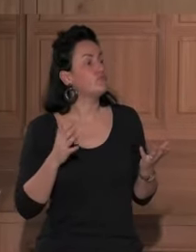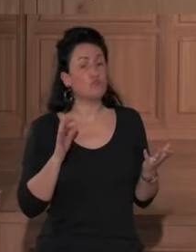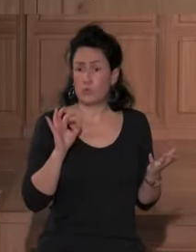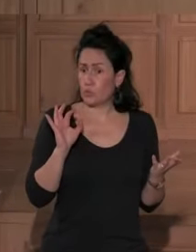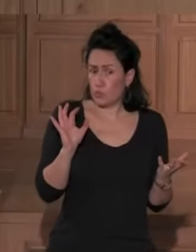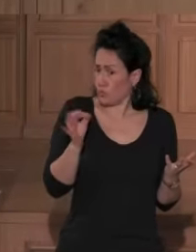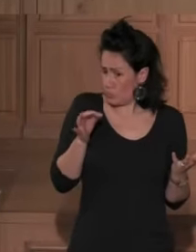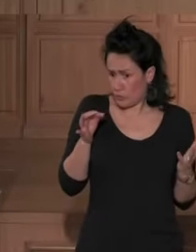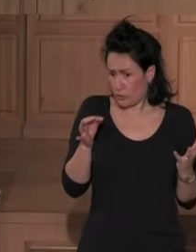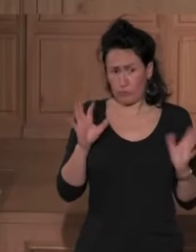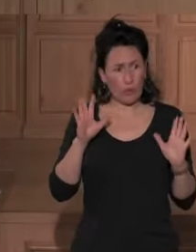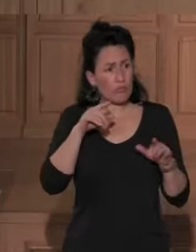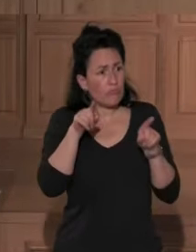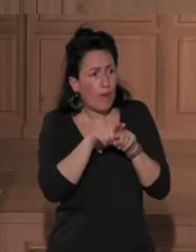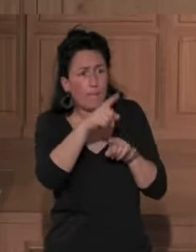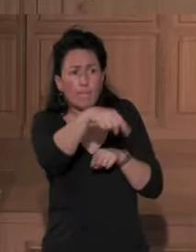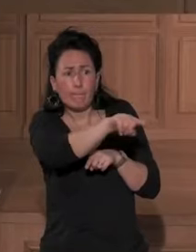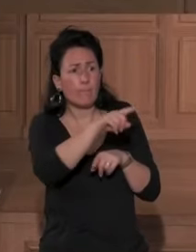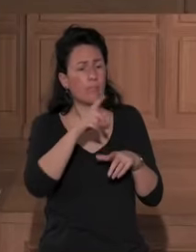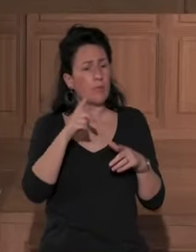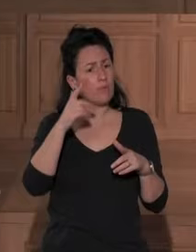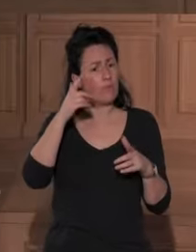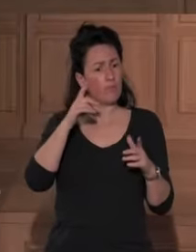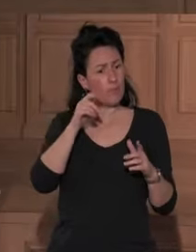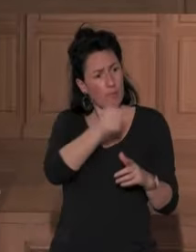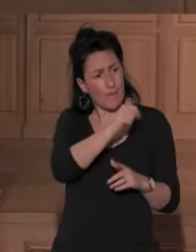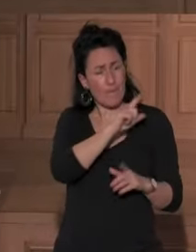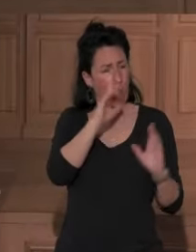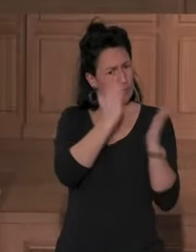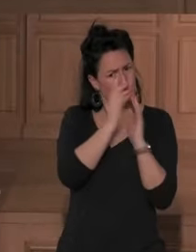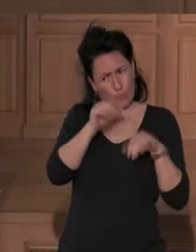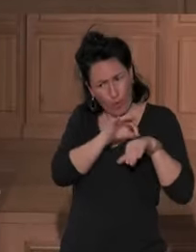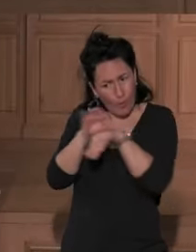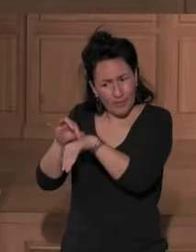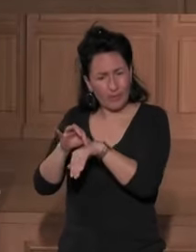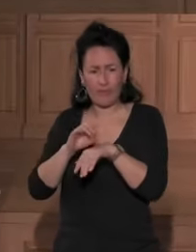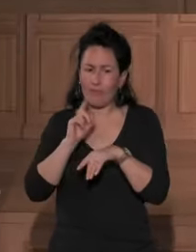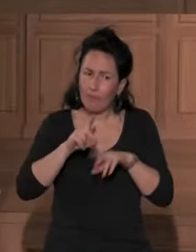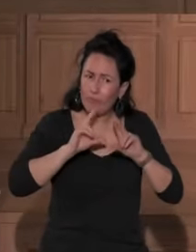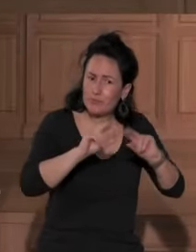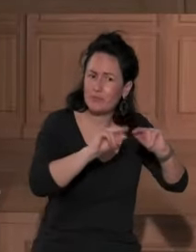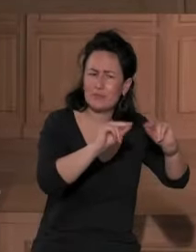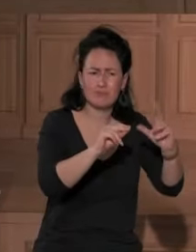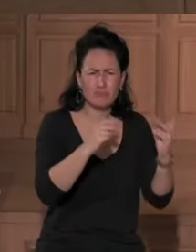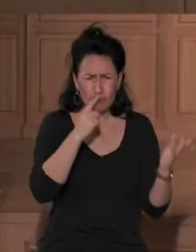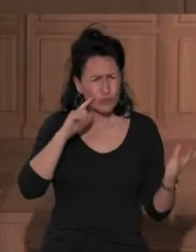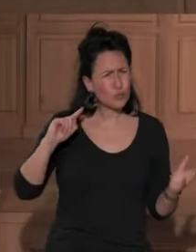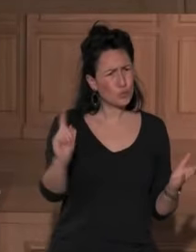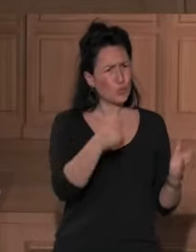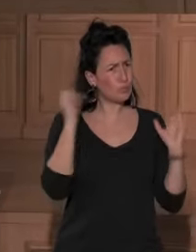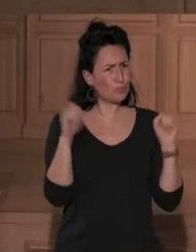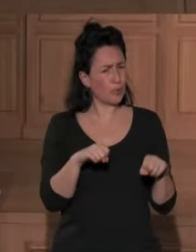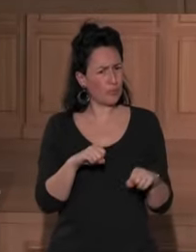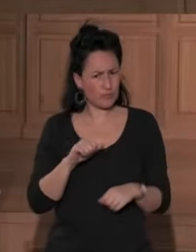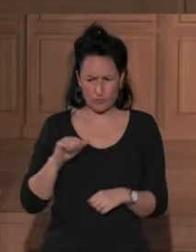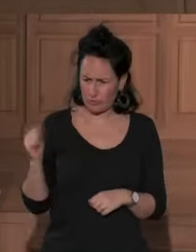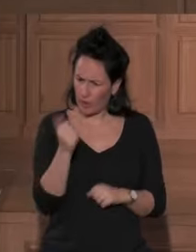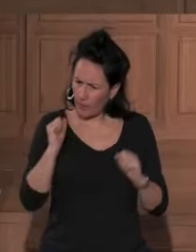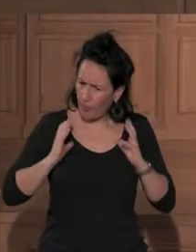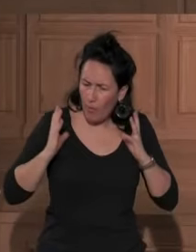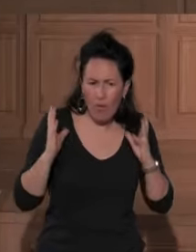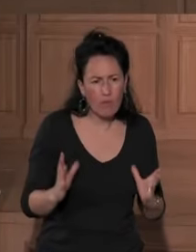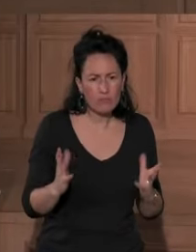accompagner l'autiste si on leur explique comment on accompagne l'autiste. Non, je pense que, moi je dirais que c'est tous, c'est le devoir de tous, de toute façon,